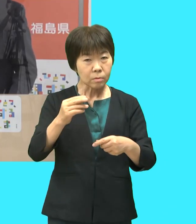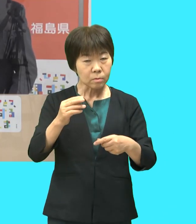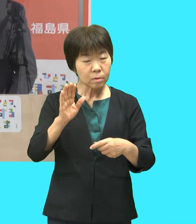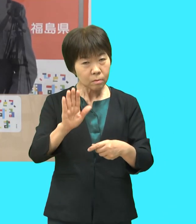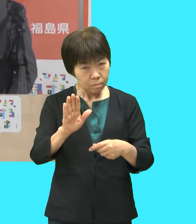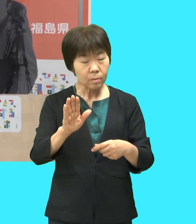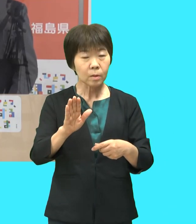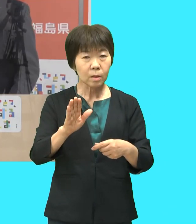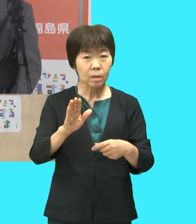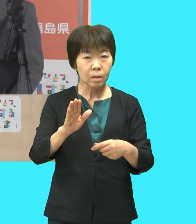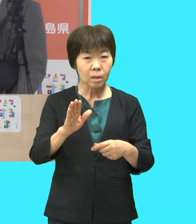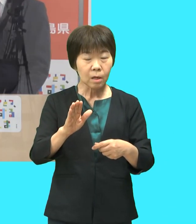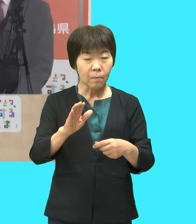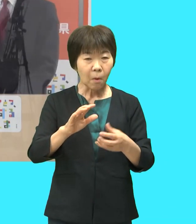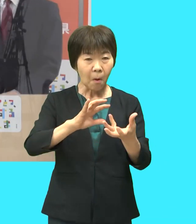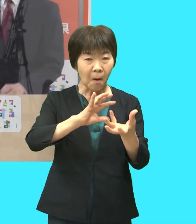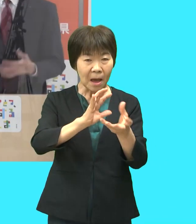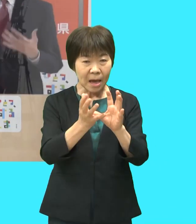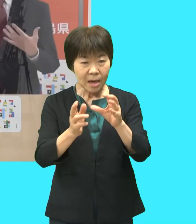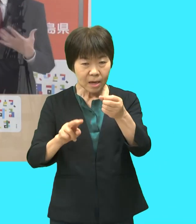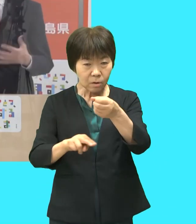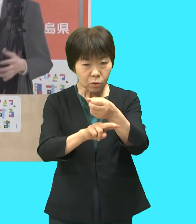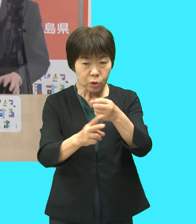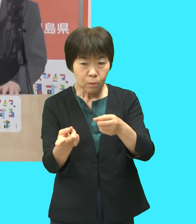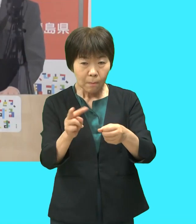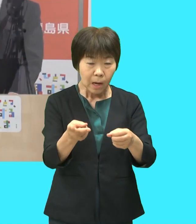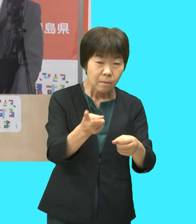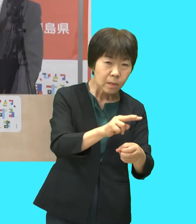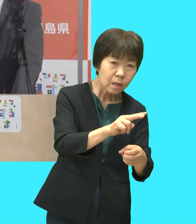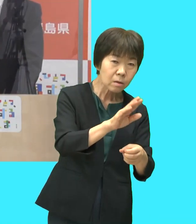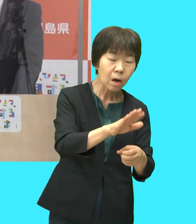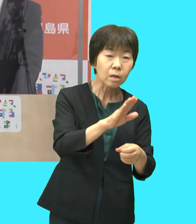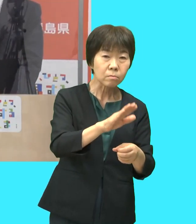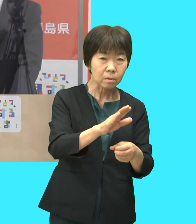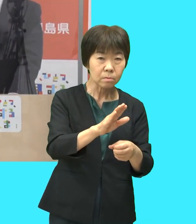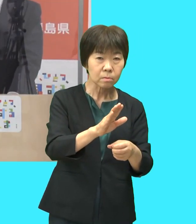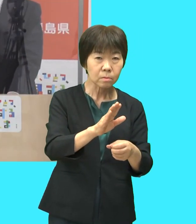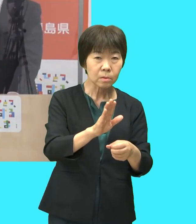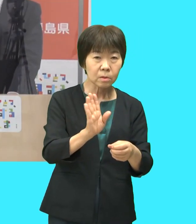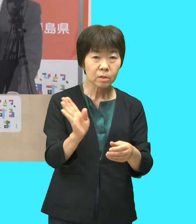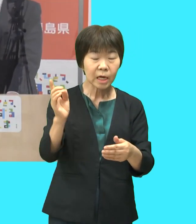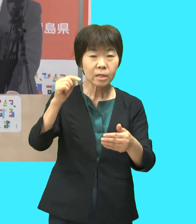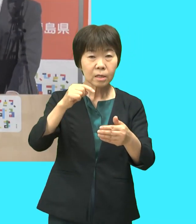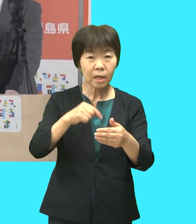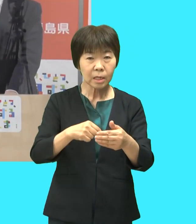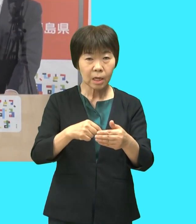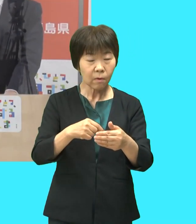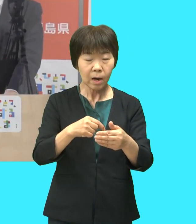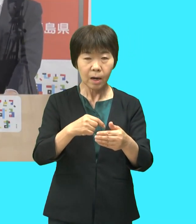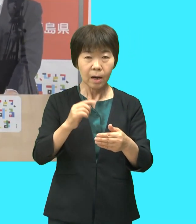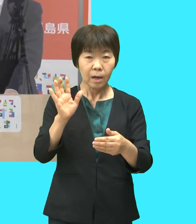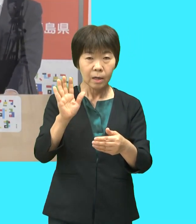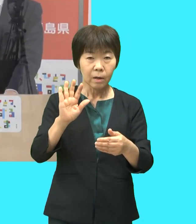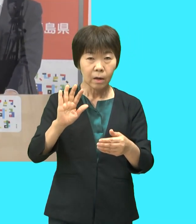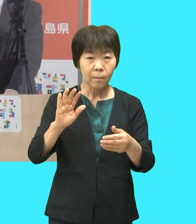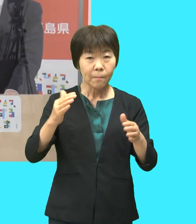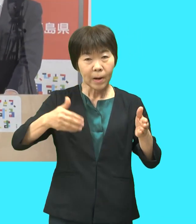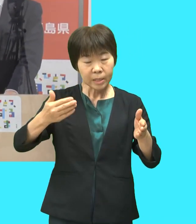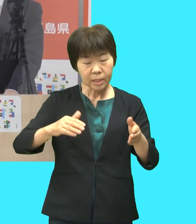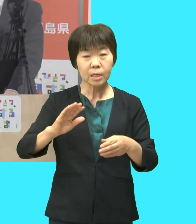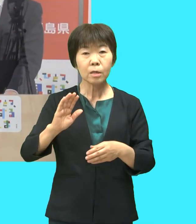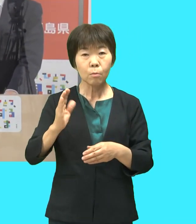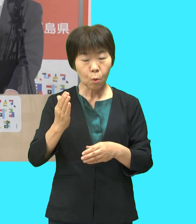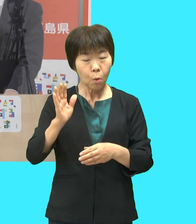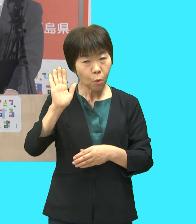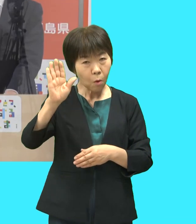さらに進化を続けているようです。まだ本県においてその兆しは現時点ではありませんが、そういったものが今後